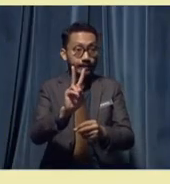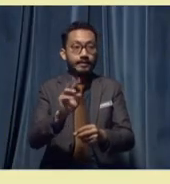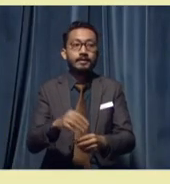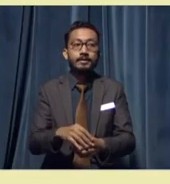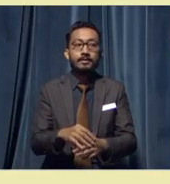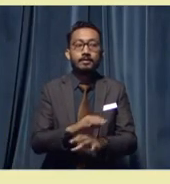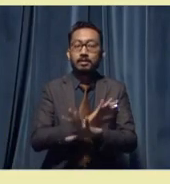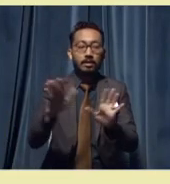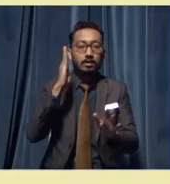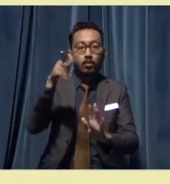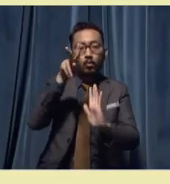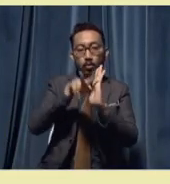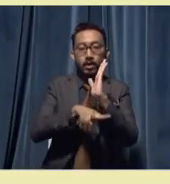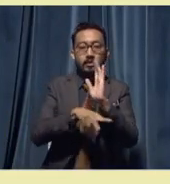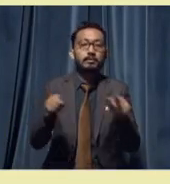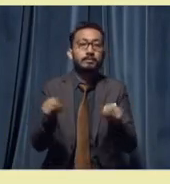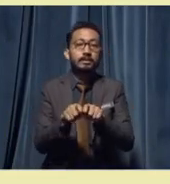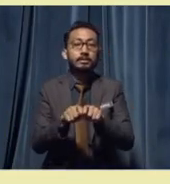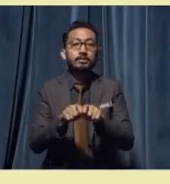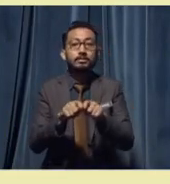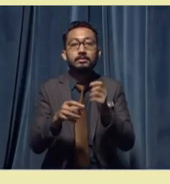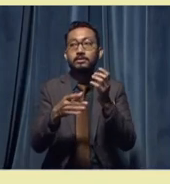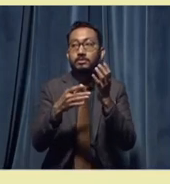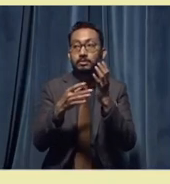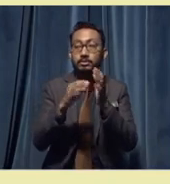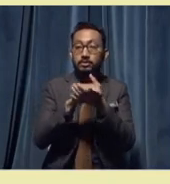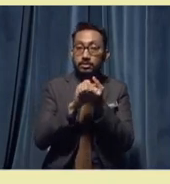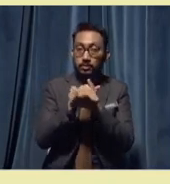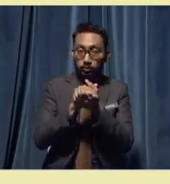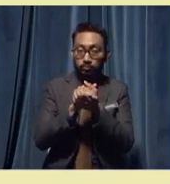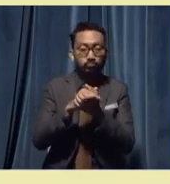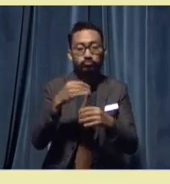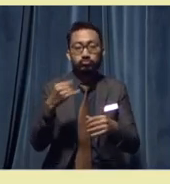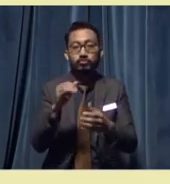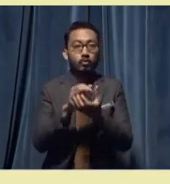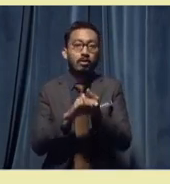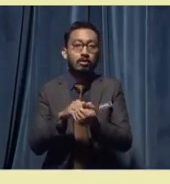pencuci, keberkesanan deterjen tidak akan berkurang